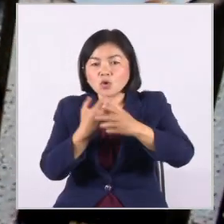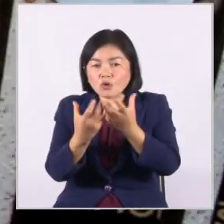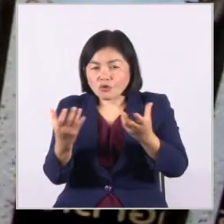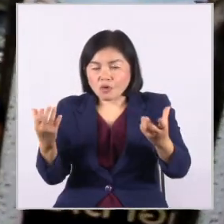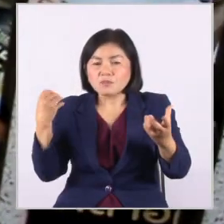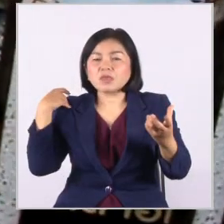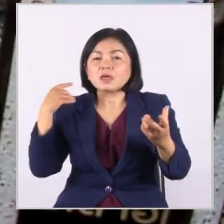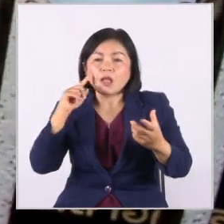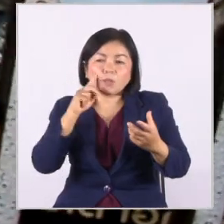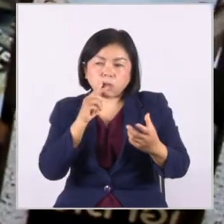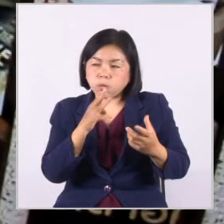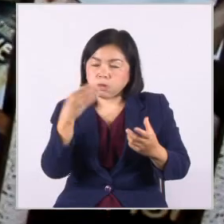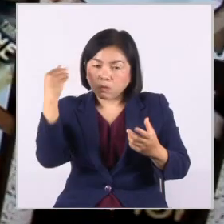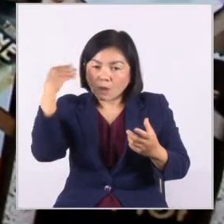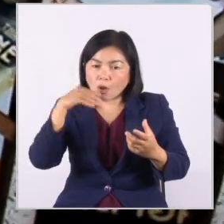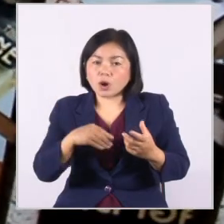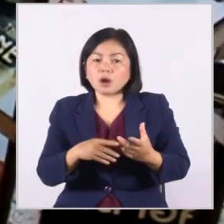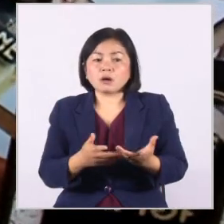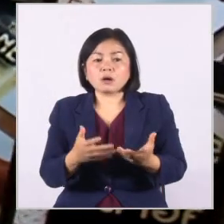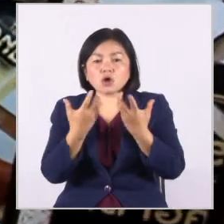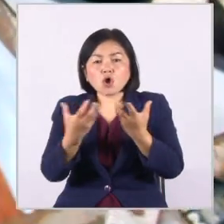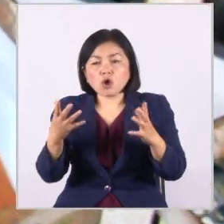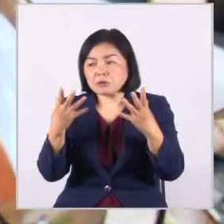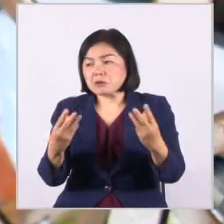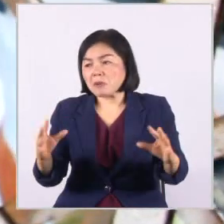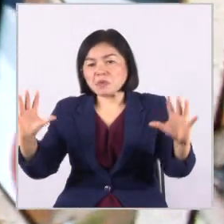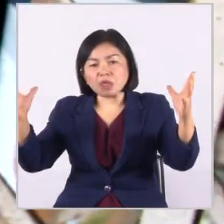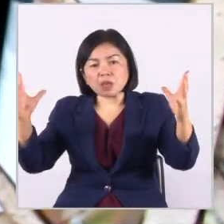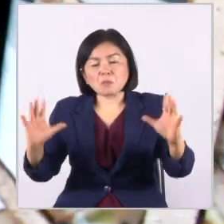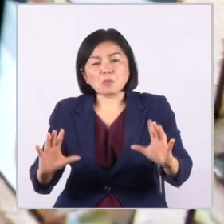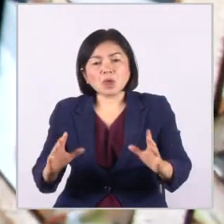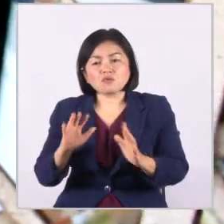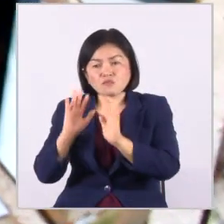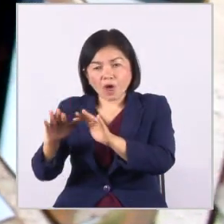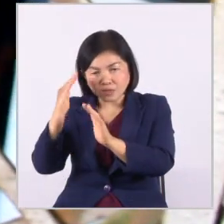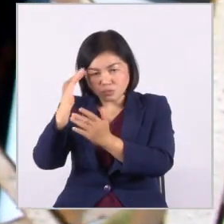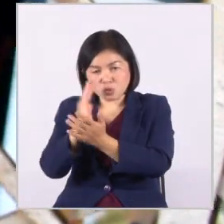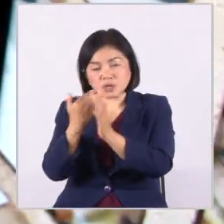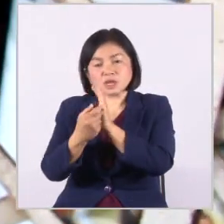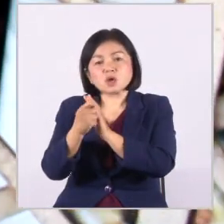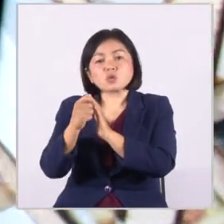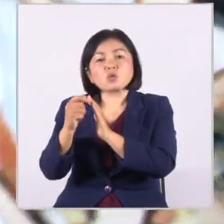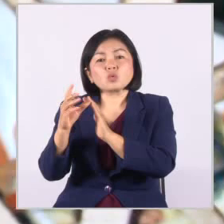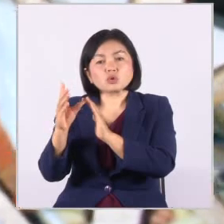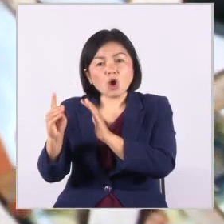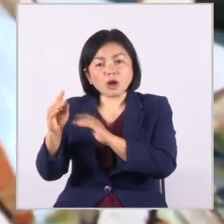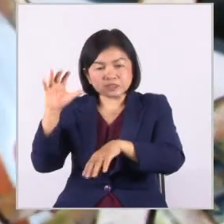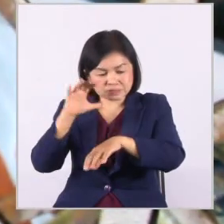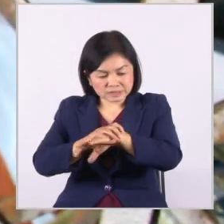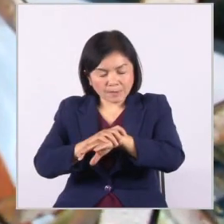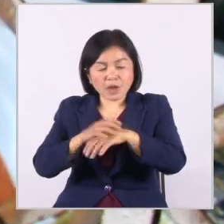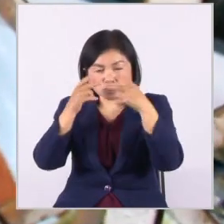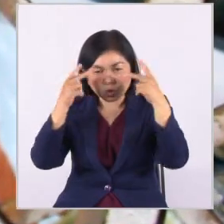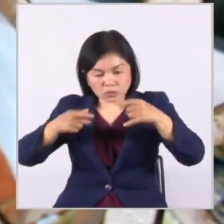หตุครั้งแล้วครั้งเล่าว่าอย่างนั้นแล้วมันจะเหลืออะไรต่อไปเนี่ยก็ฝากตำรวจอุดรธานีซอยจับโจรมาลงโทษตามกฎหมายนะ